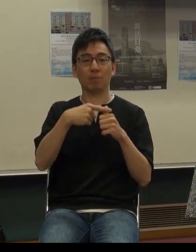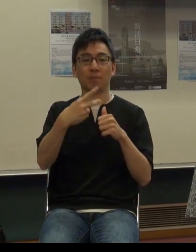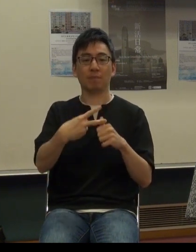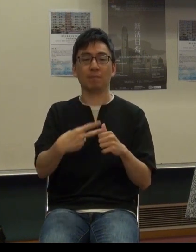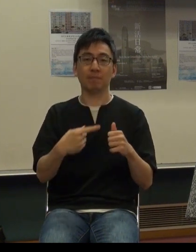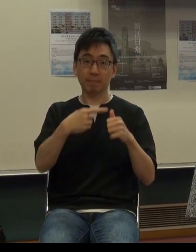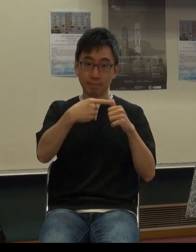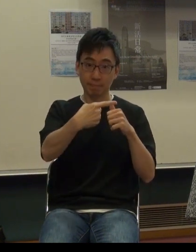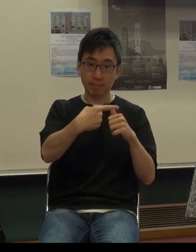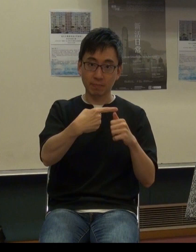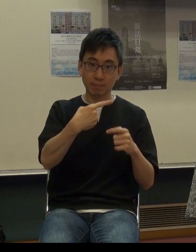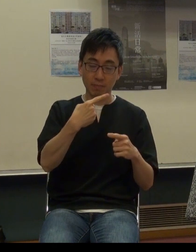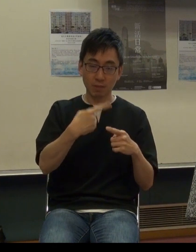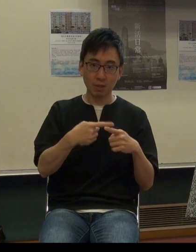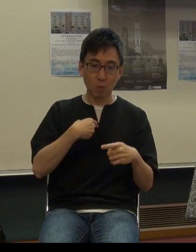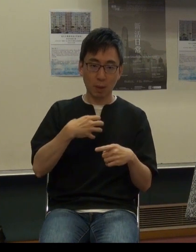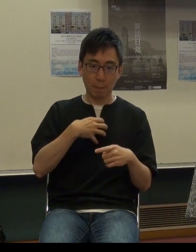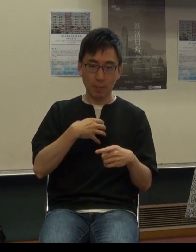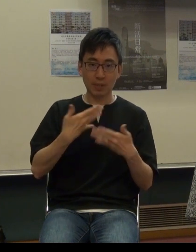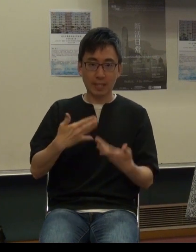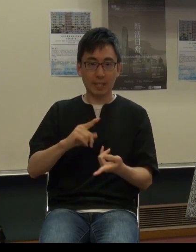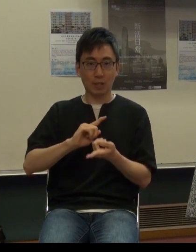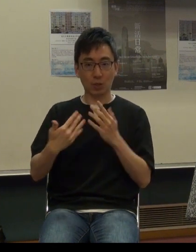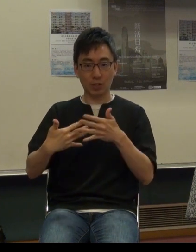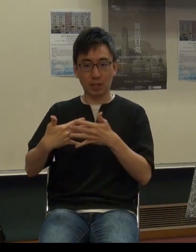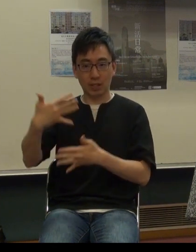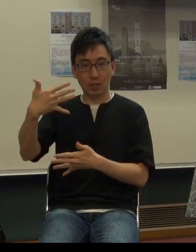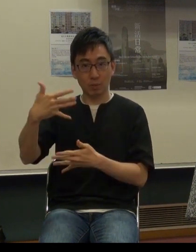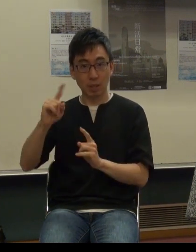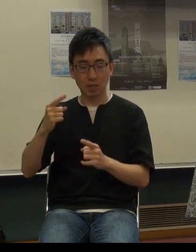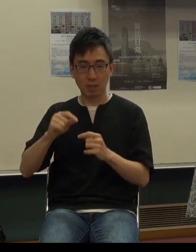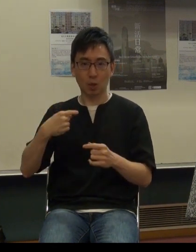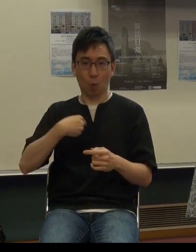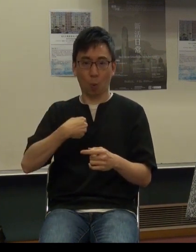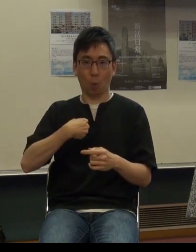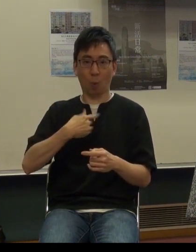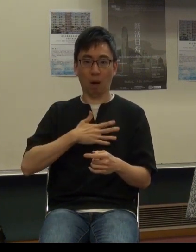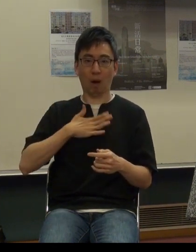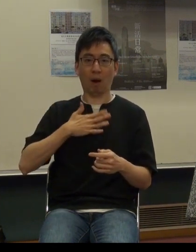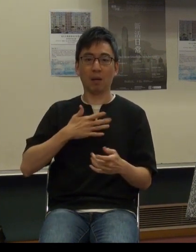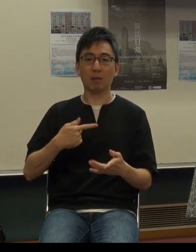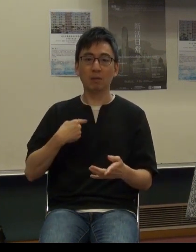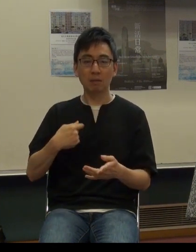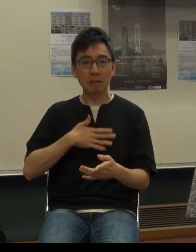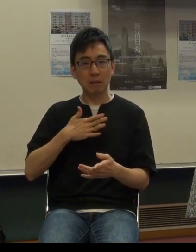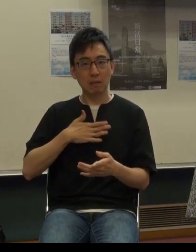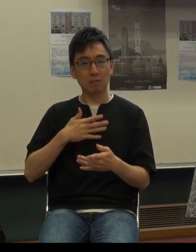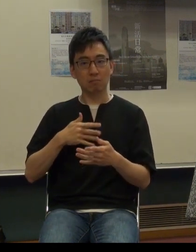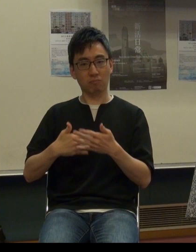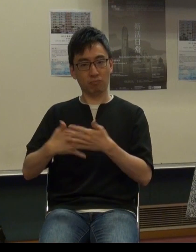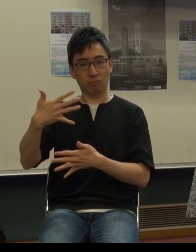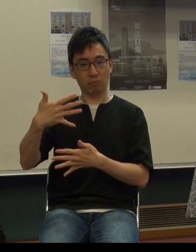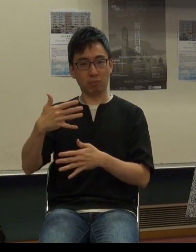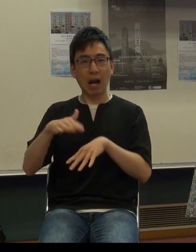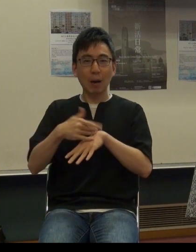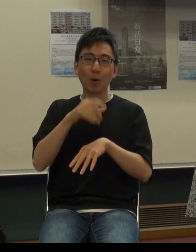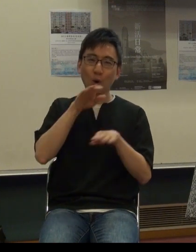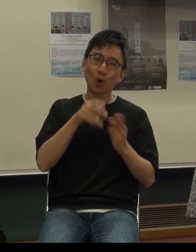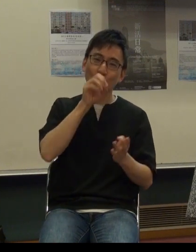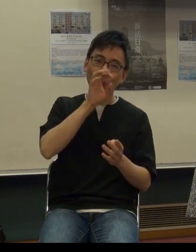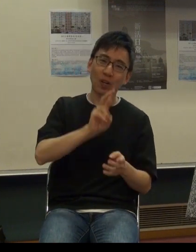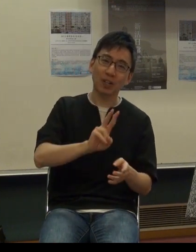話我其實係覺得佢現代建築咧先至係我哋呢一代人嘅建築遺產嚟嘅。因為我哋即係正如我開場嘅時候